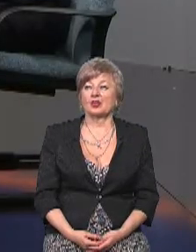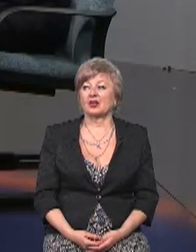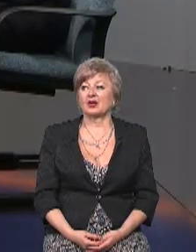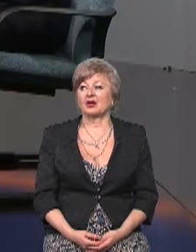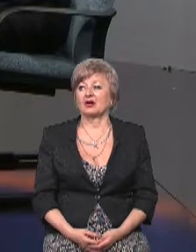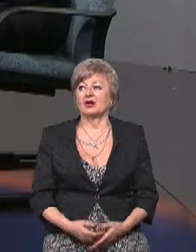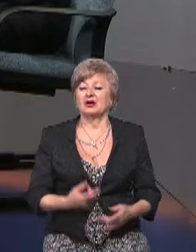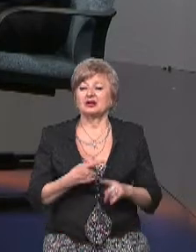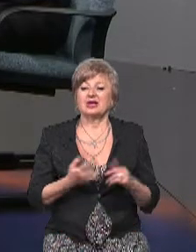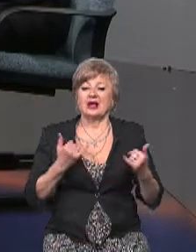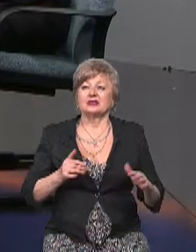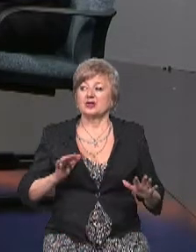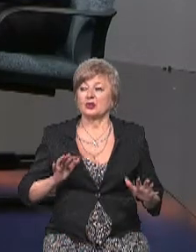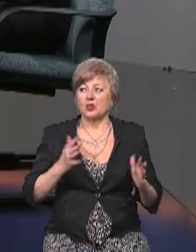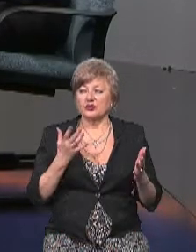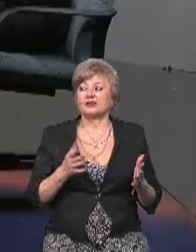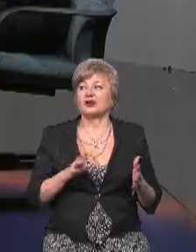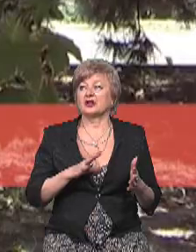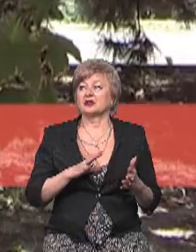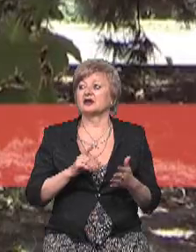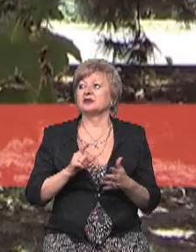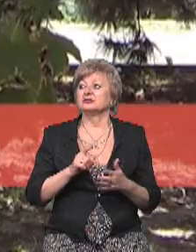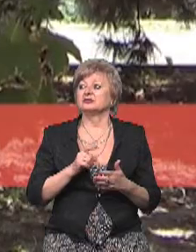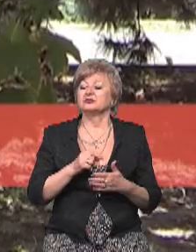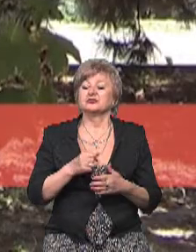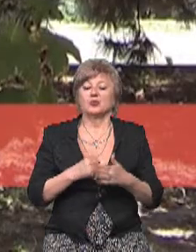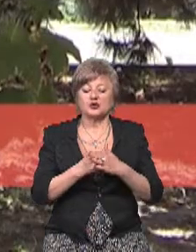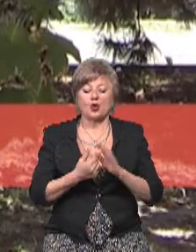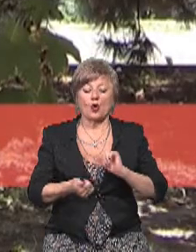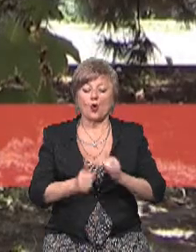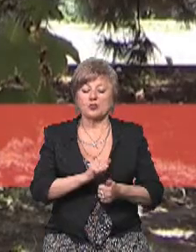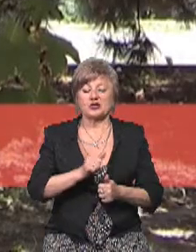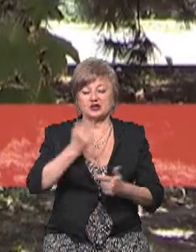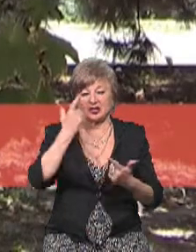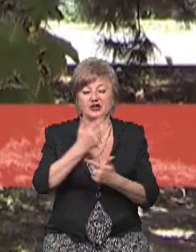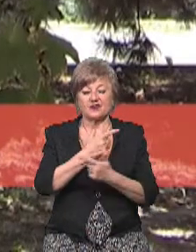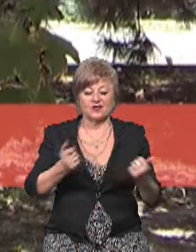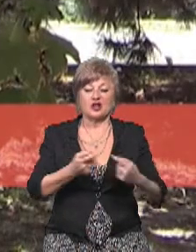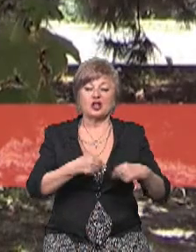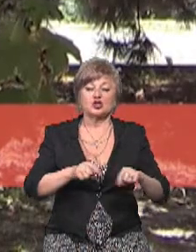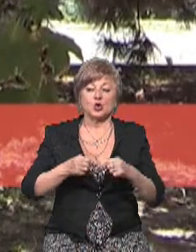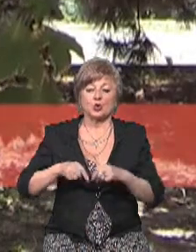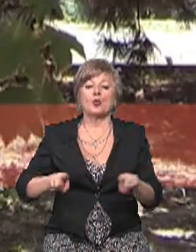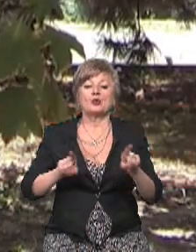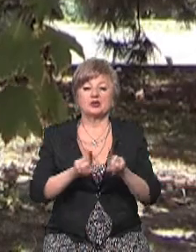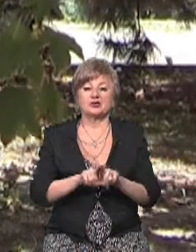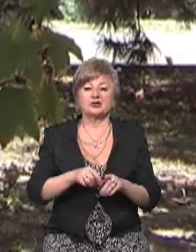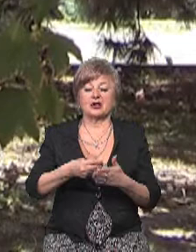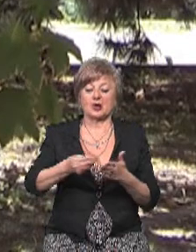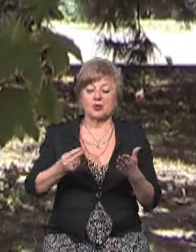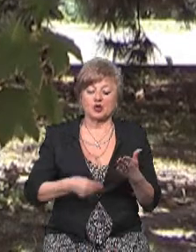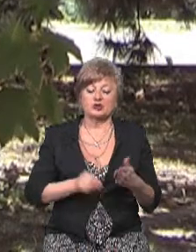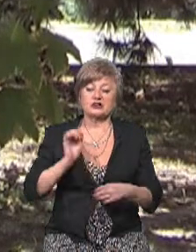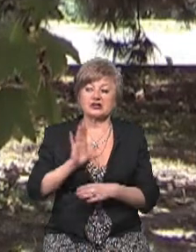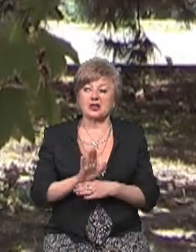На даний момент відбувається тестування технічної бази обміну інформацією з митними органами, також на підписання спільний